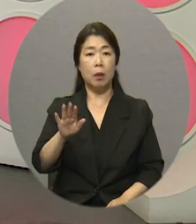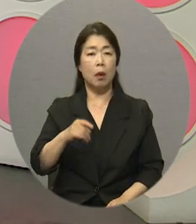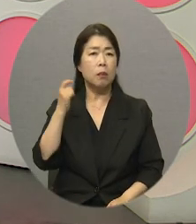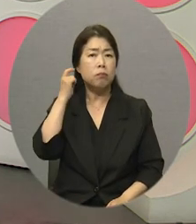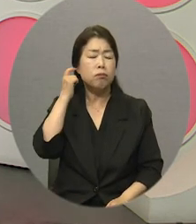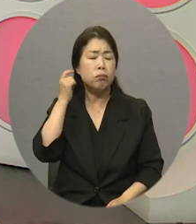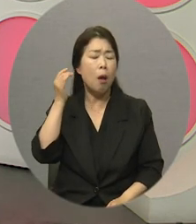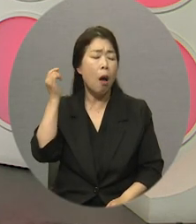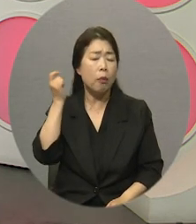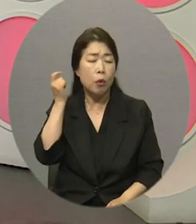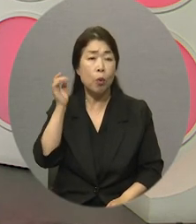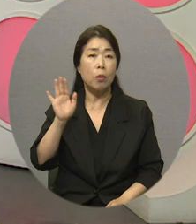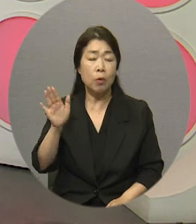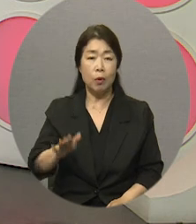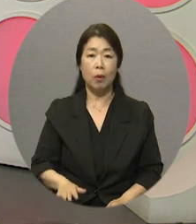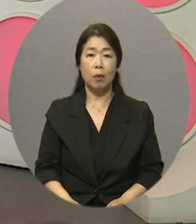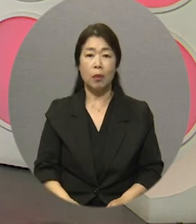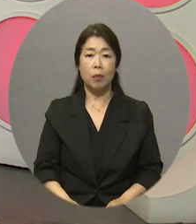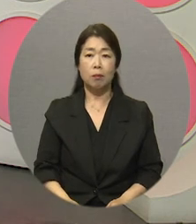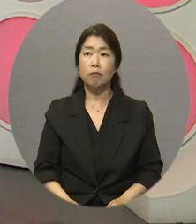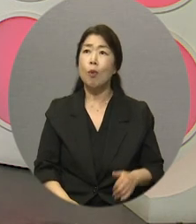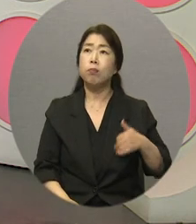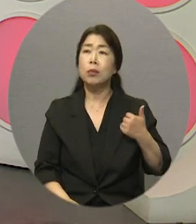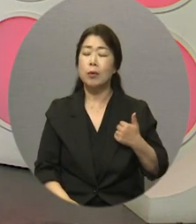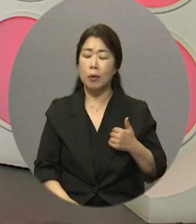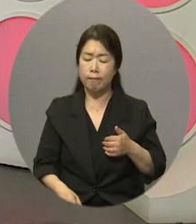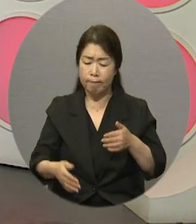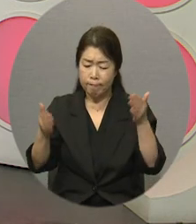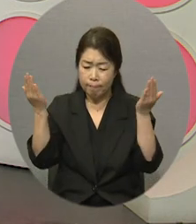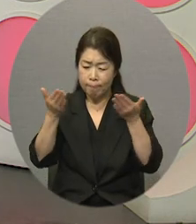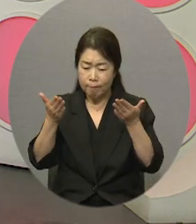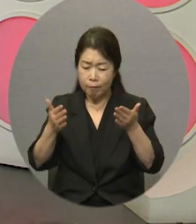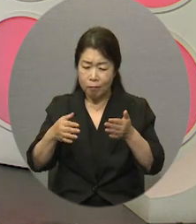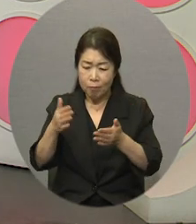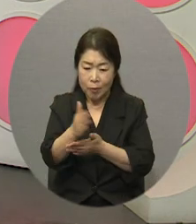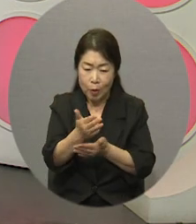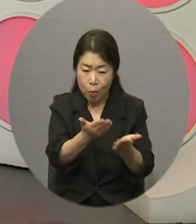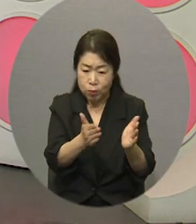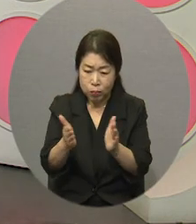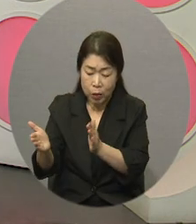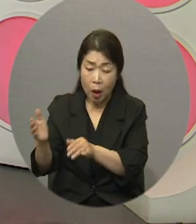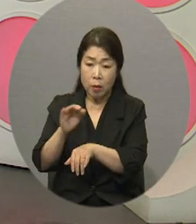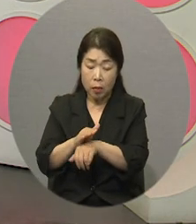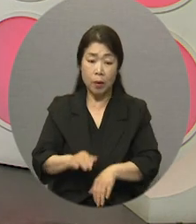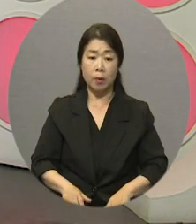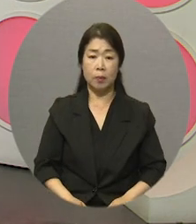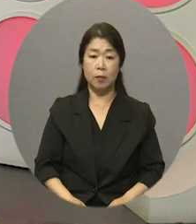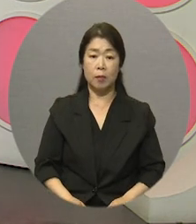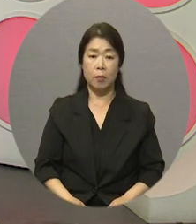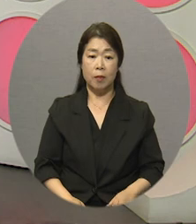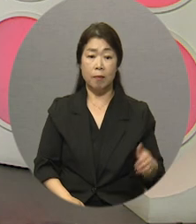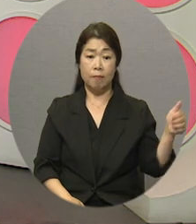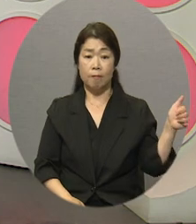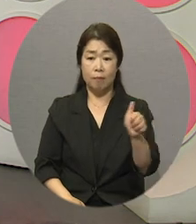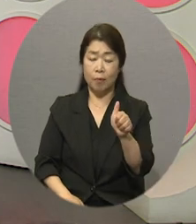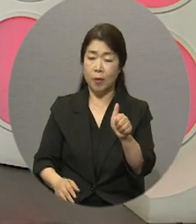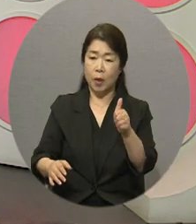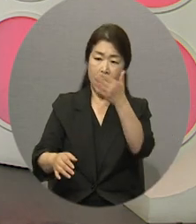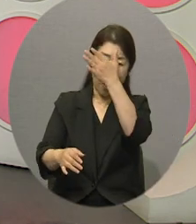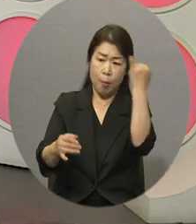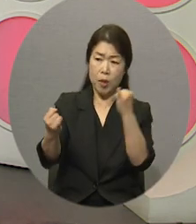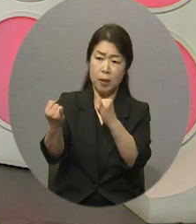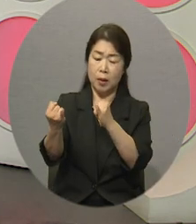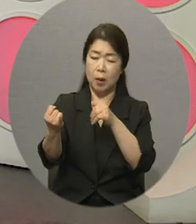어두운 할머니는 못 들으셨는지 엎드려 일만 하고 계셨습니다. 할머니, 저 갈치 좀 주세요.